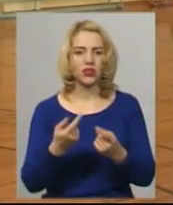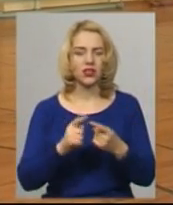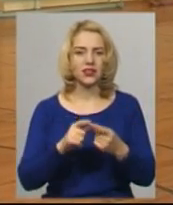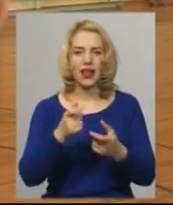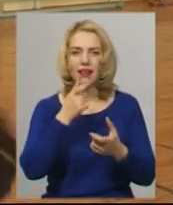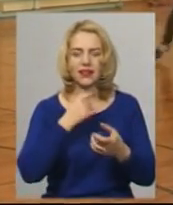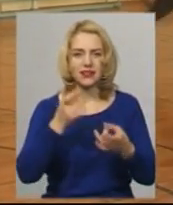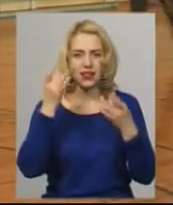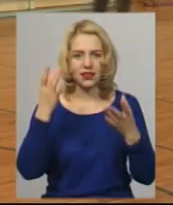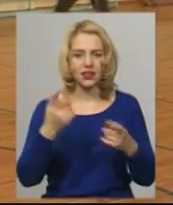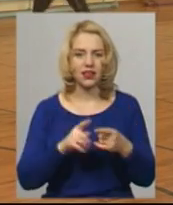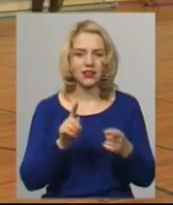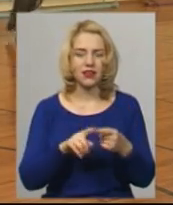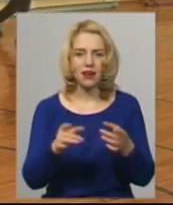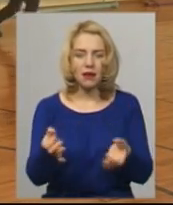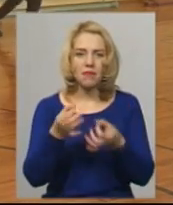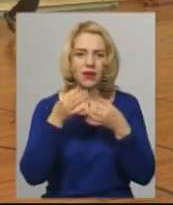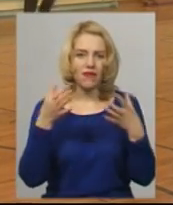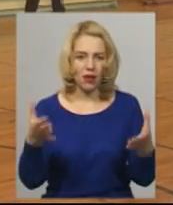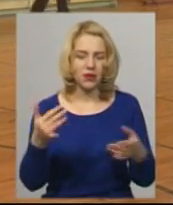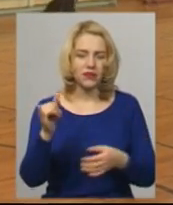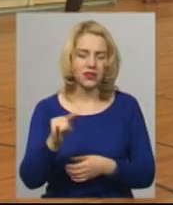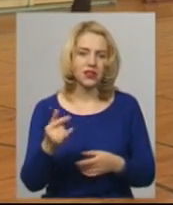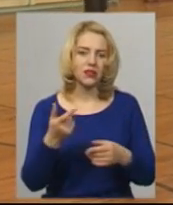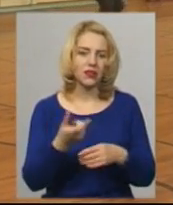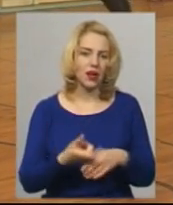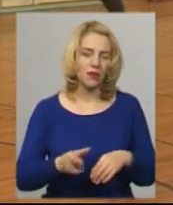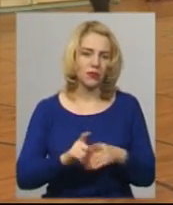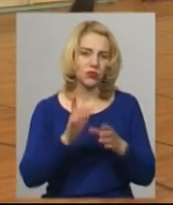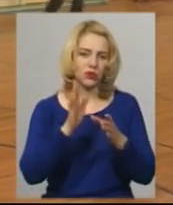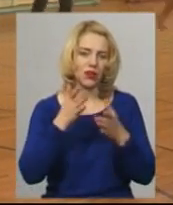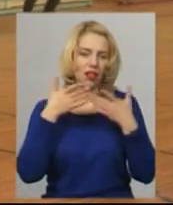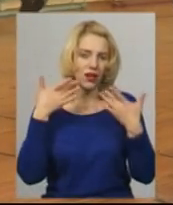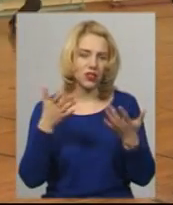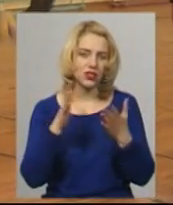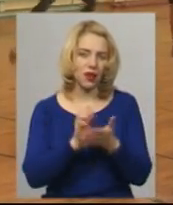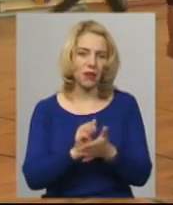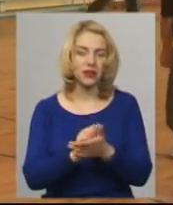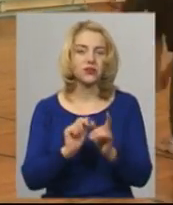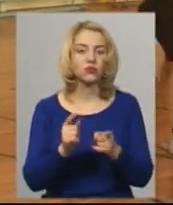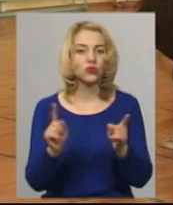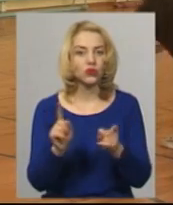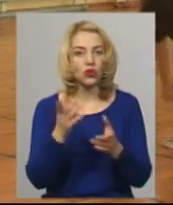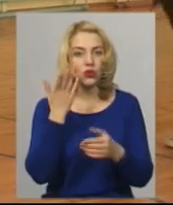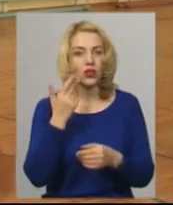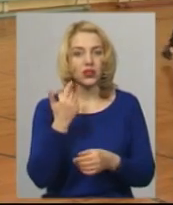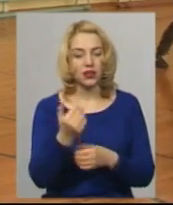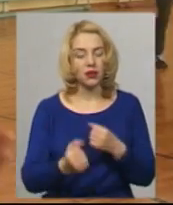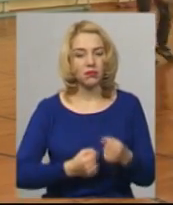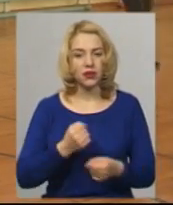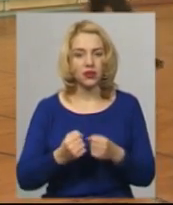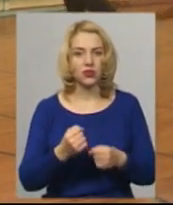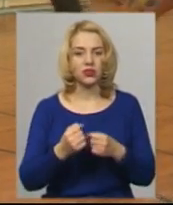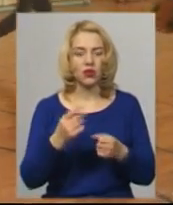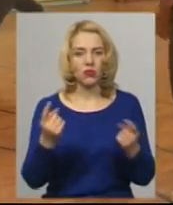це привабливість. Ну і, звичайно, набагато легше буде займатися, тому що, розумієте, коли ти бігаєш по